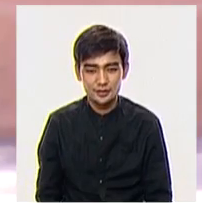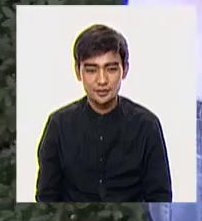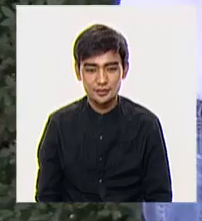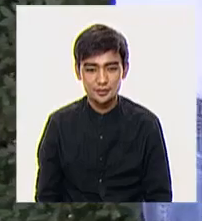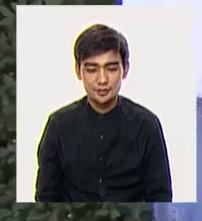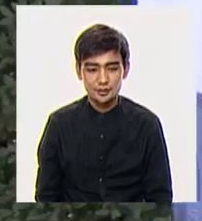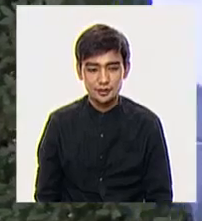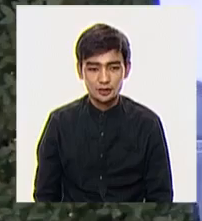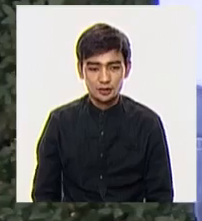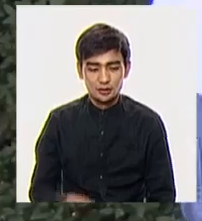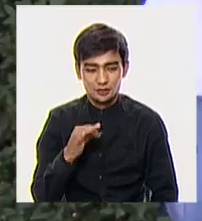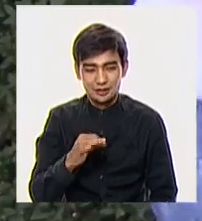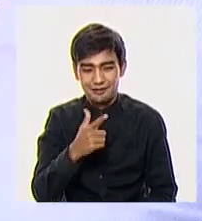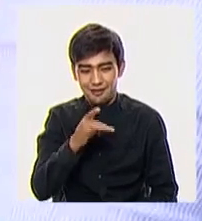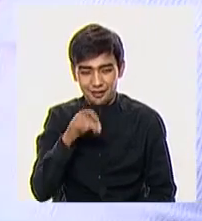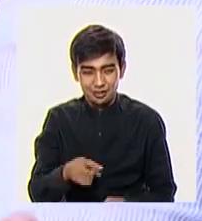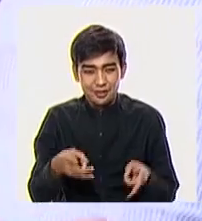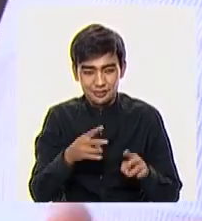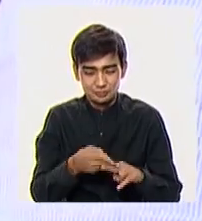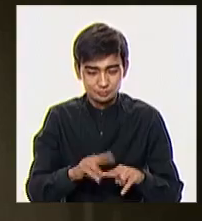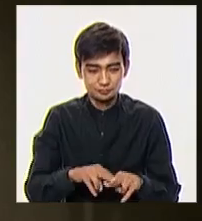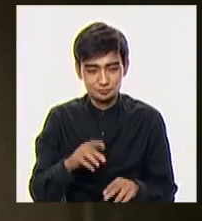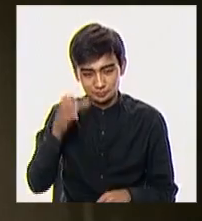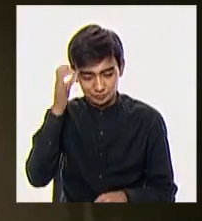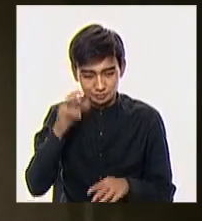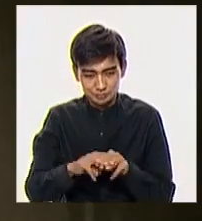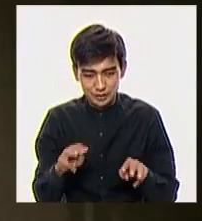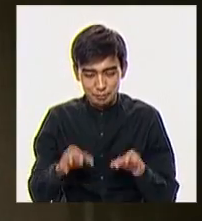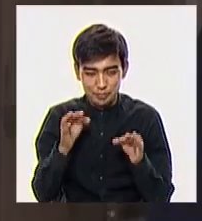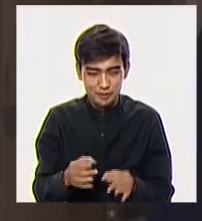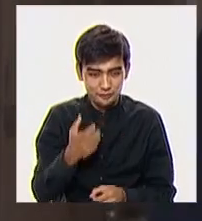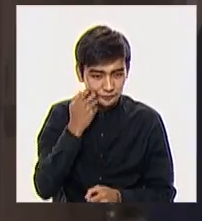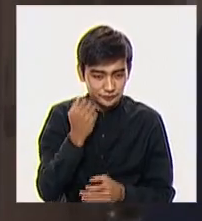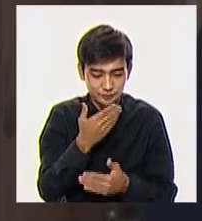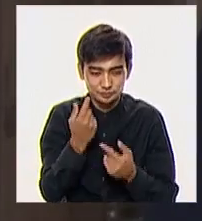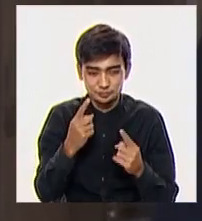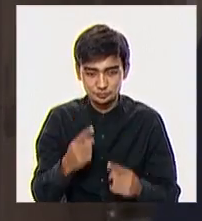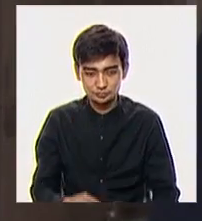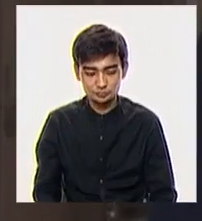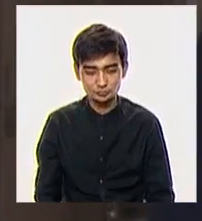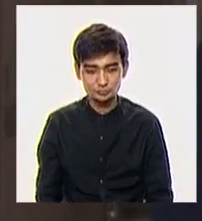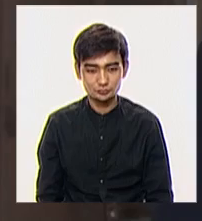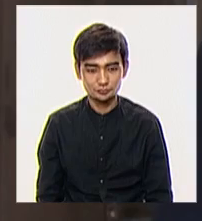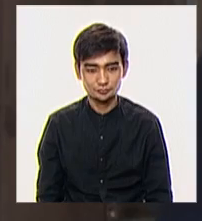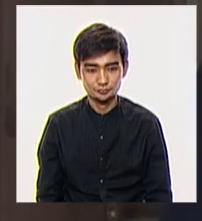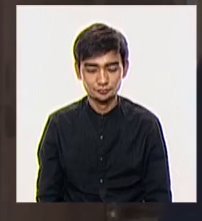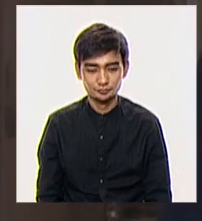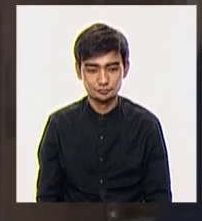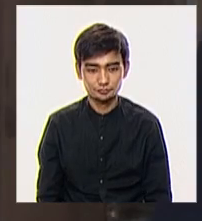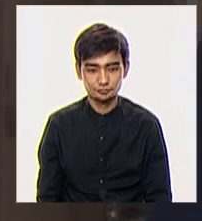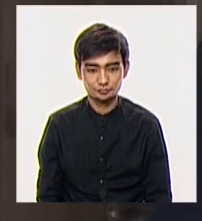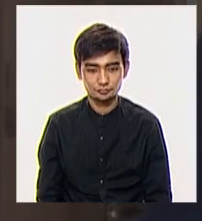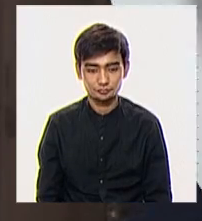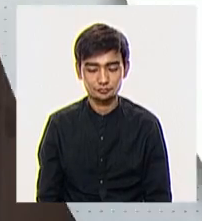болады. Ал артылып қалған гранттарды білім министрлігі неге дұрыс пайдаланбайды? Осы жылы әрбір бала грантқа жететіндей мүмкіншілік